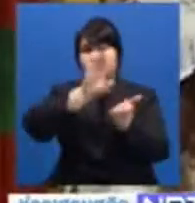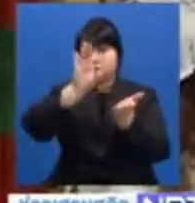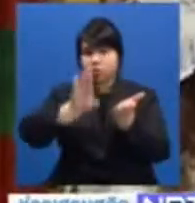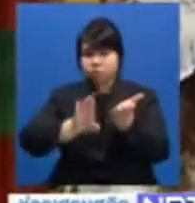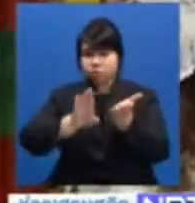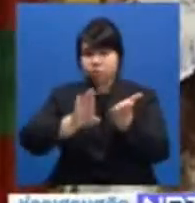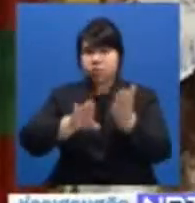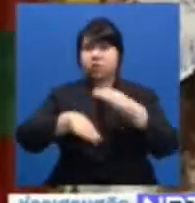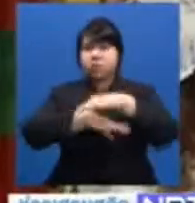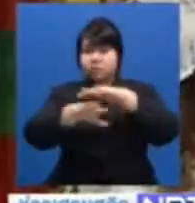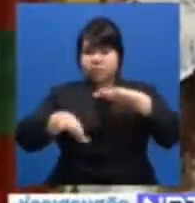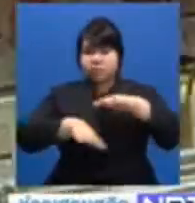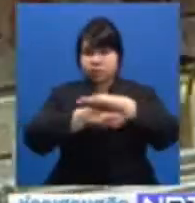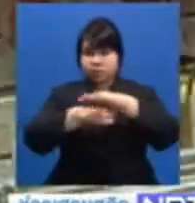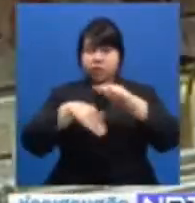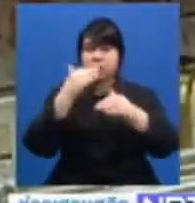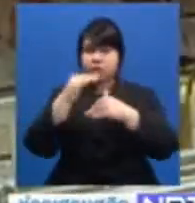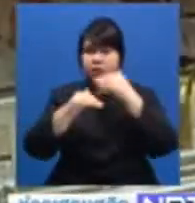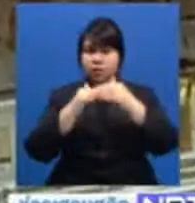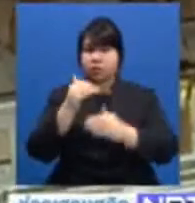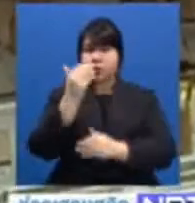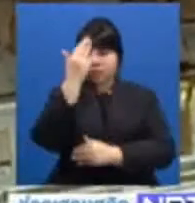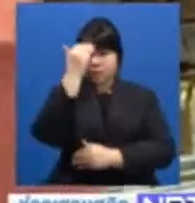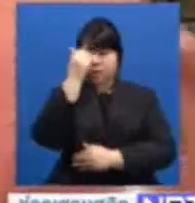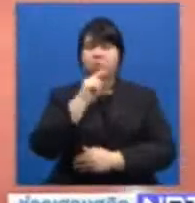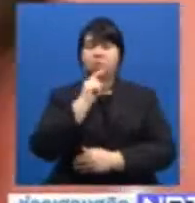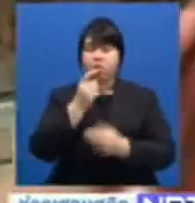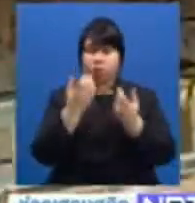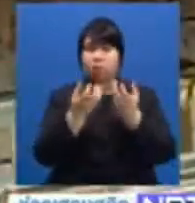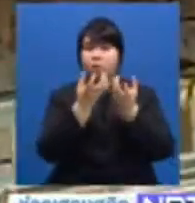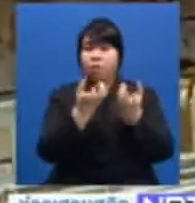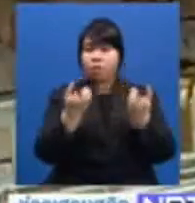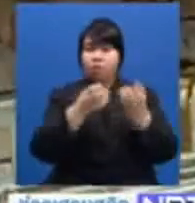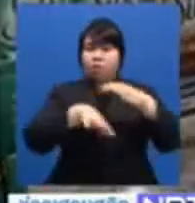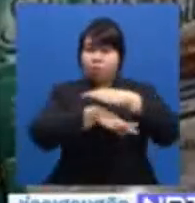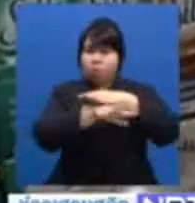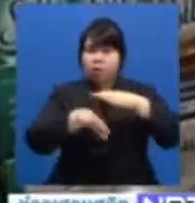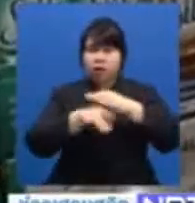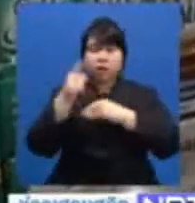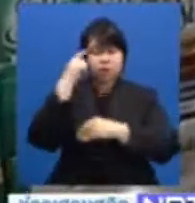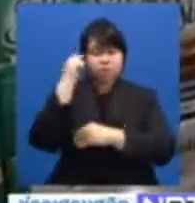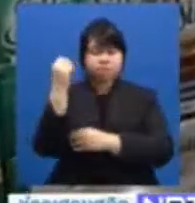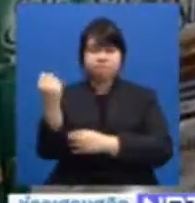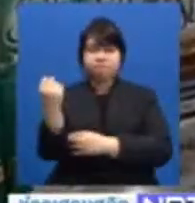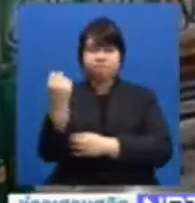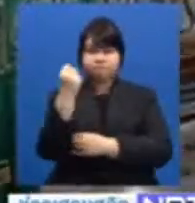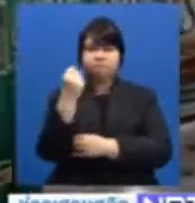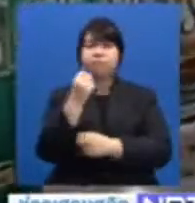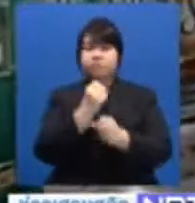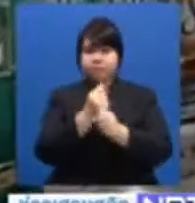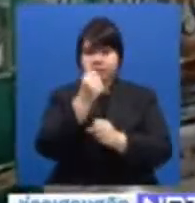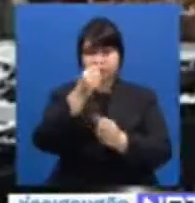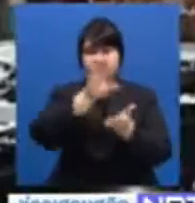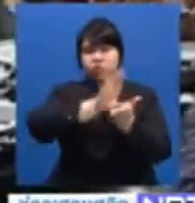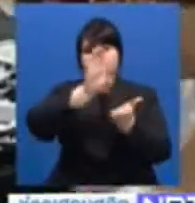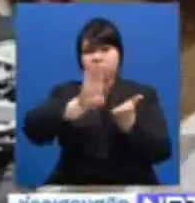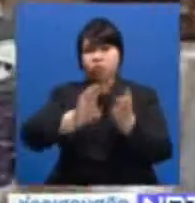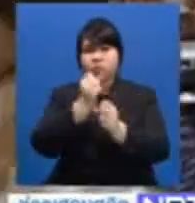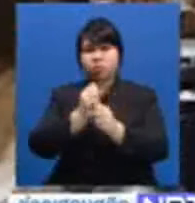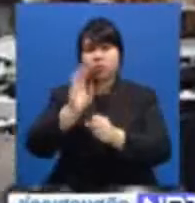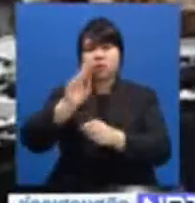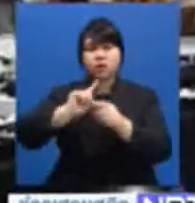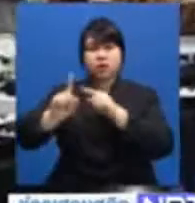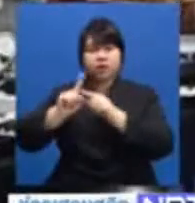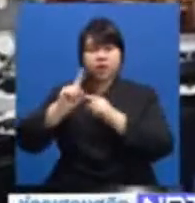สร้างพื้นฐานให้เดินหน้าเพราะสาธารณูปโภคขั้นพื้นฐานช่วยสร้างความมั่นใจให้การลงทุนของภาคเอกชนใน